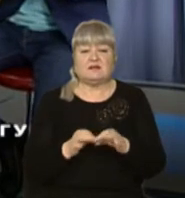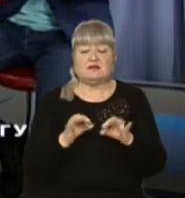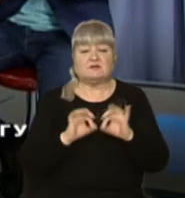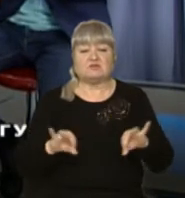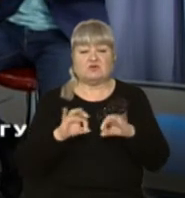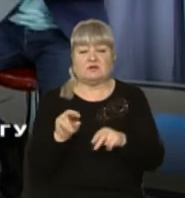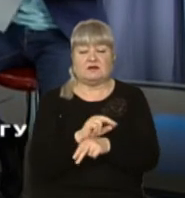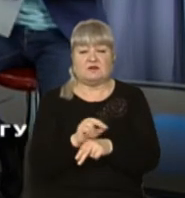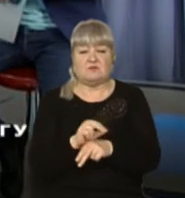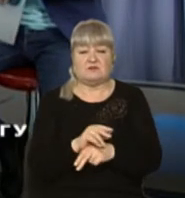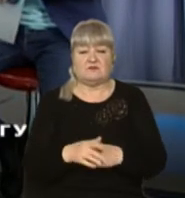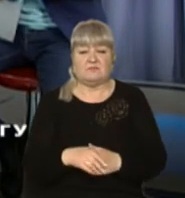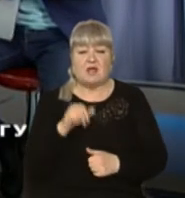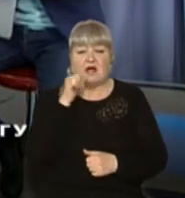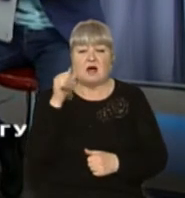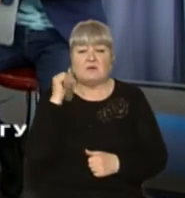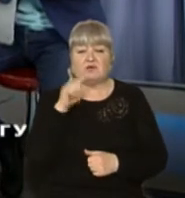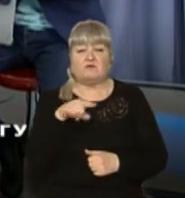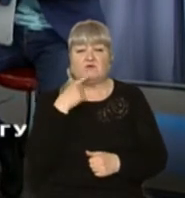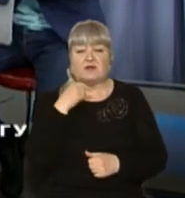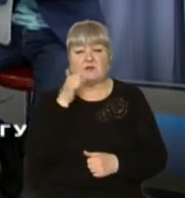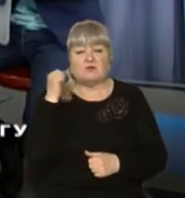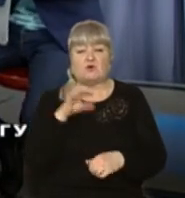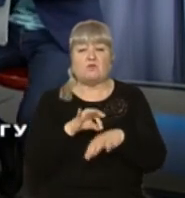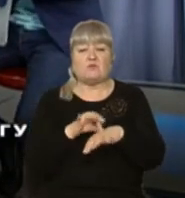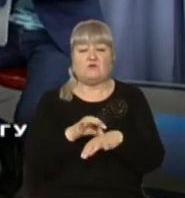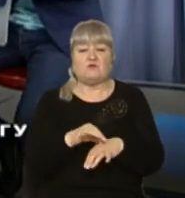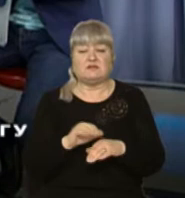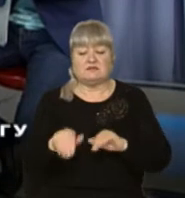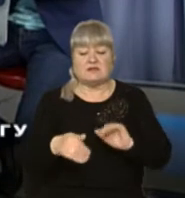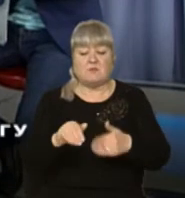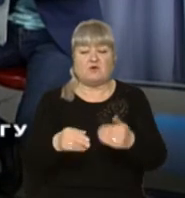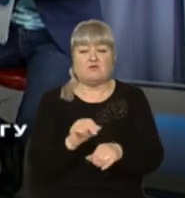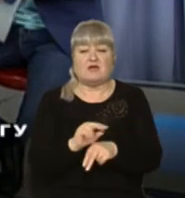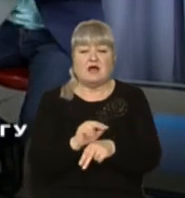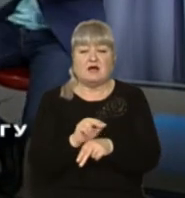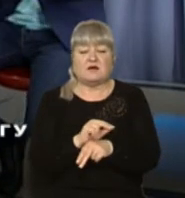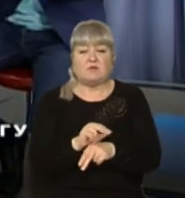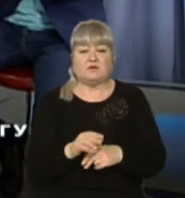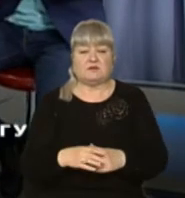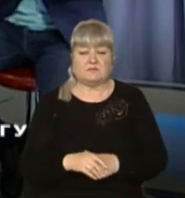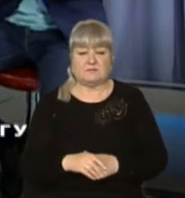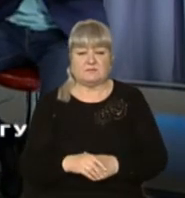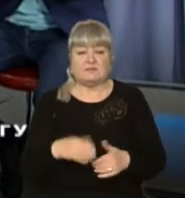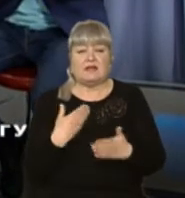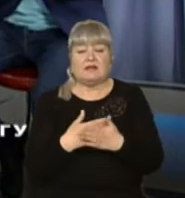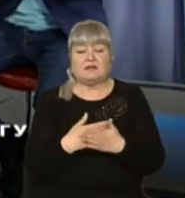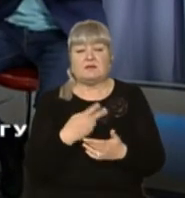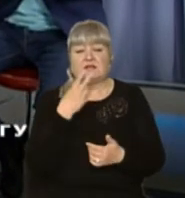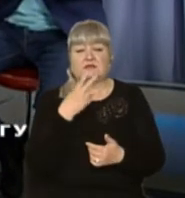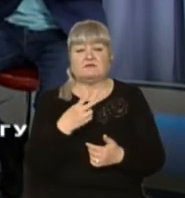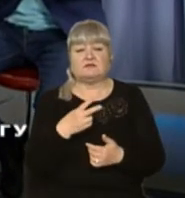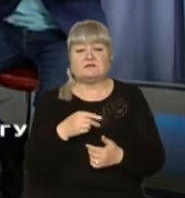як... А минулого року? От ви говорили, що минулого року проводився певний ямковий ремонт на тих чи інших ділянках. Ну, наприклад, ми беремо там, де ми